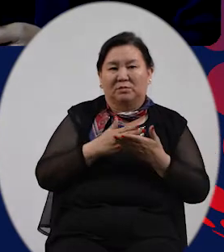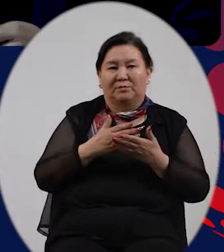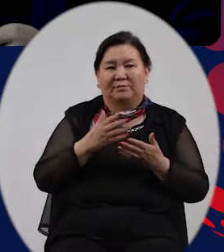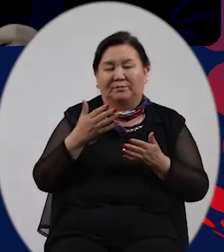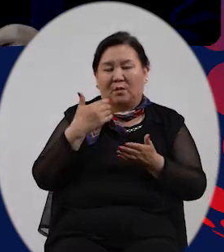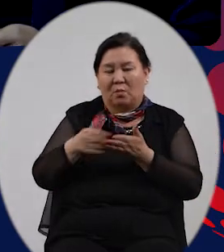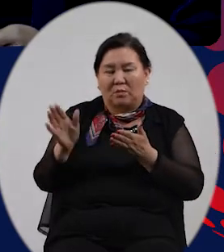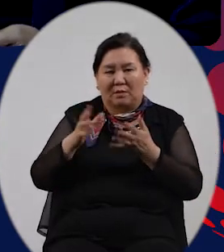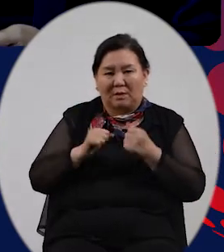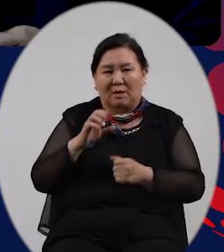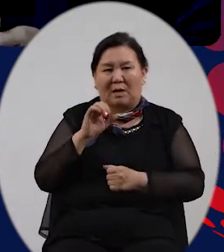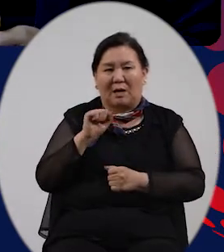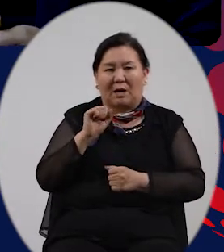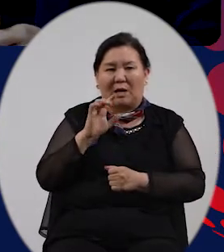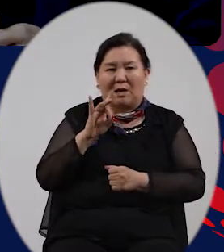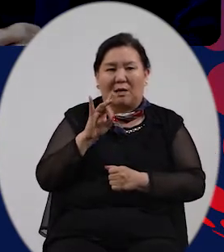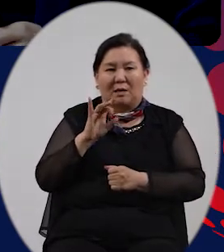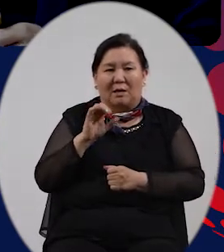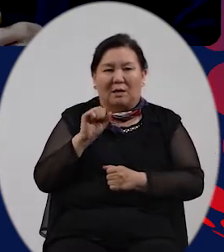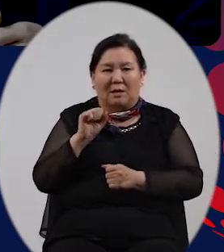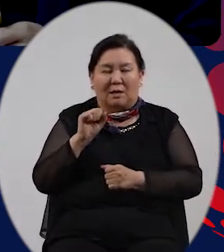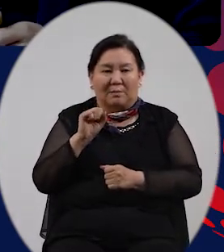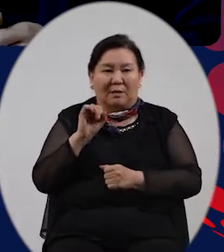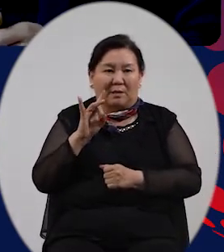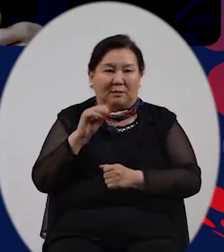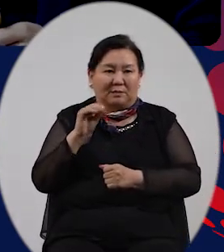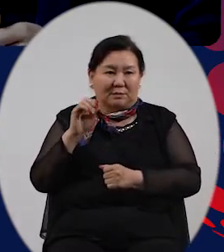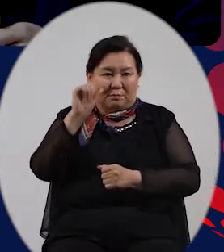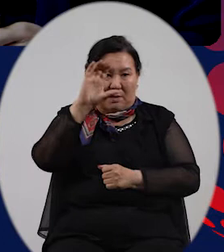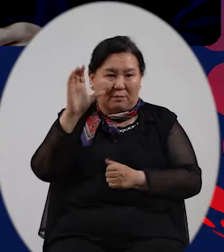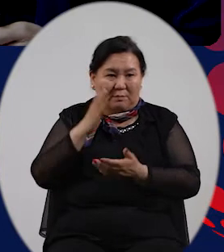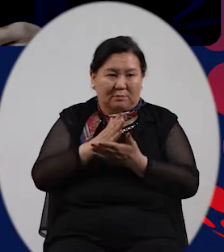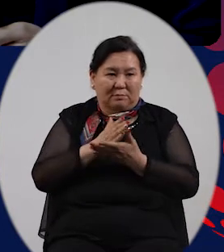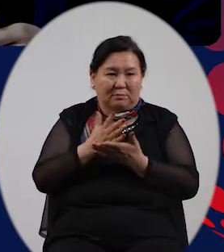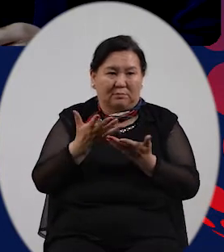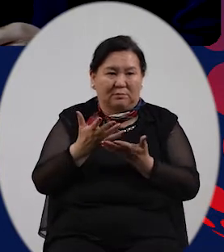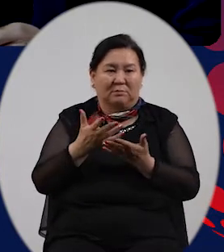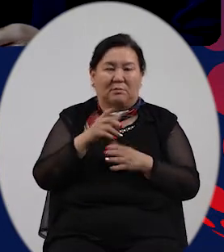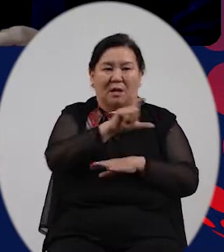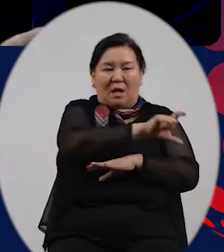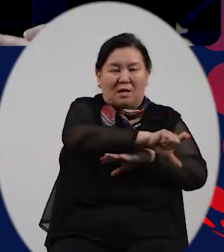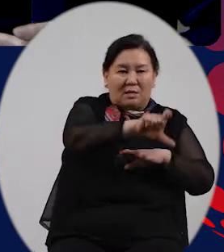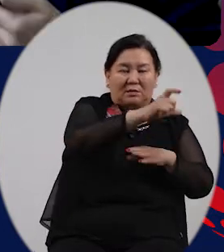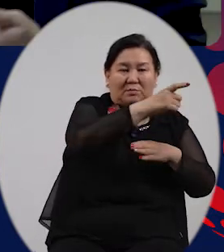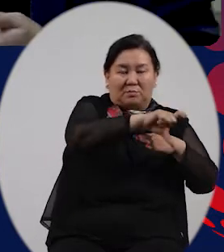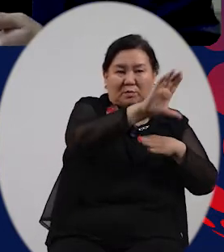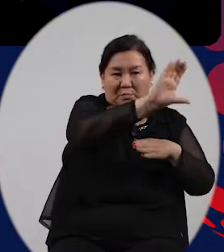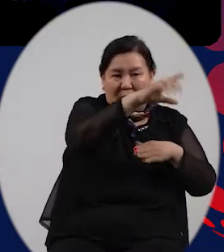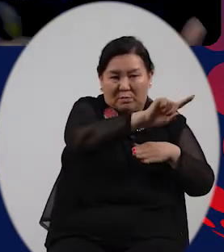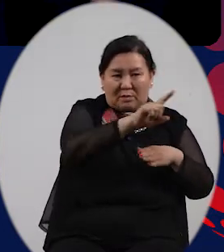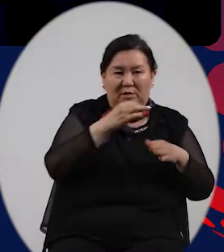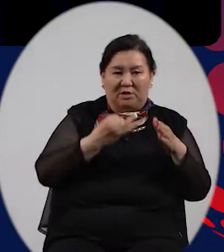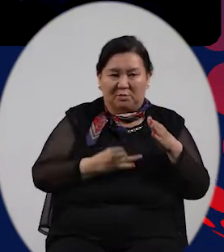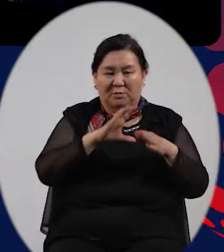авах агентууд бол орно. За биднэрийн гадаад худалдаанд бол зөвхөн экспортлогч импортлогч талаас гадна энэ бараа